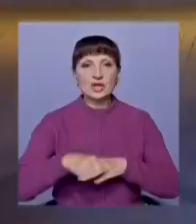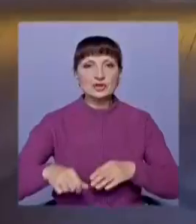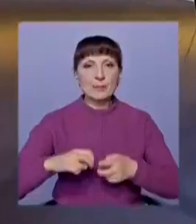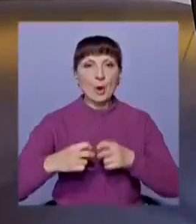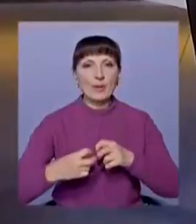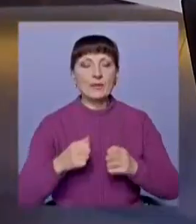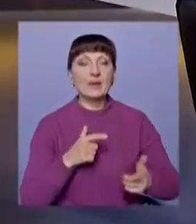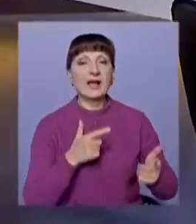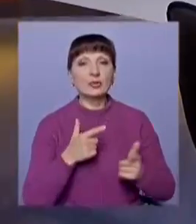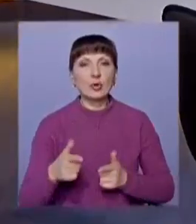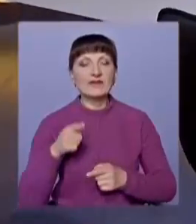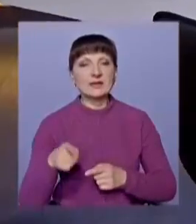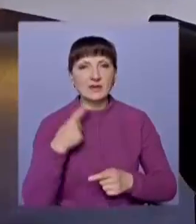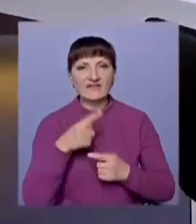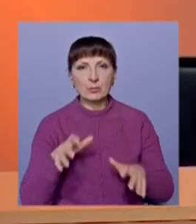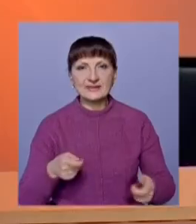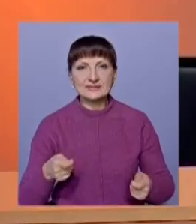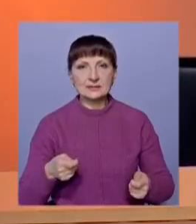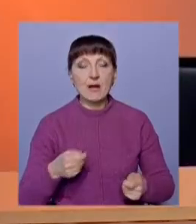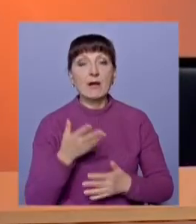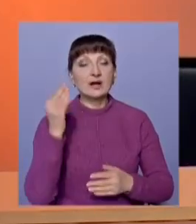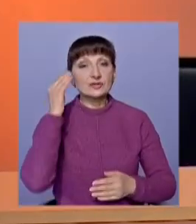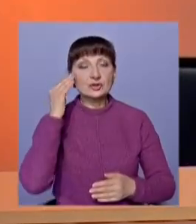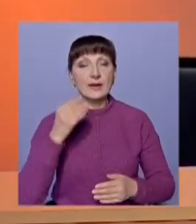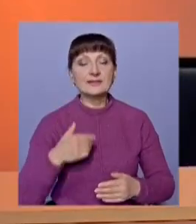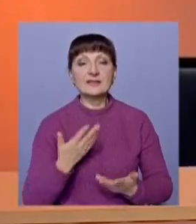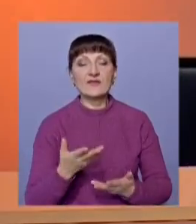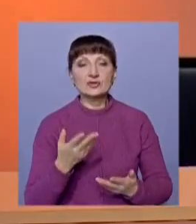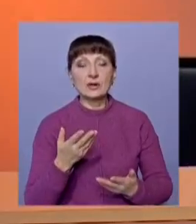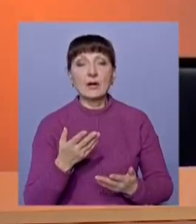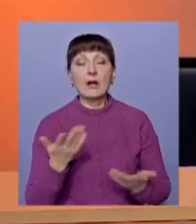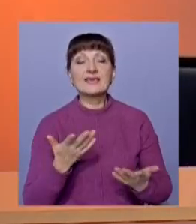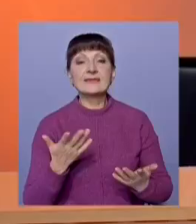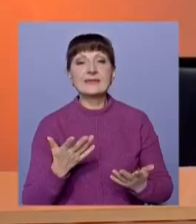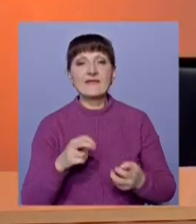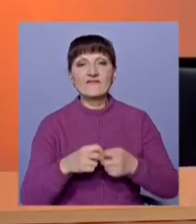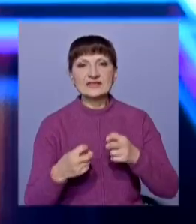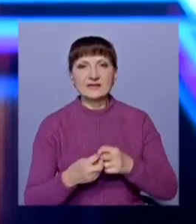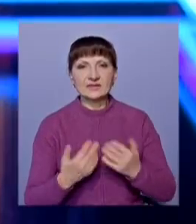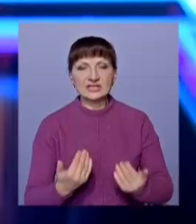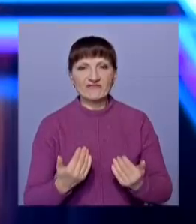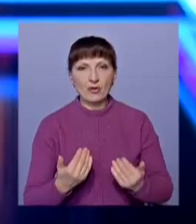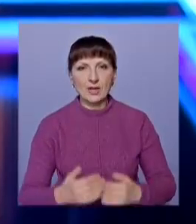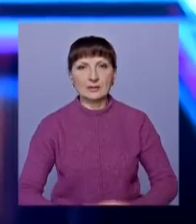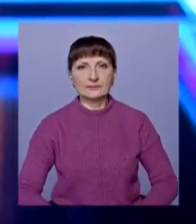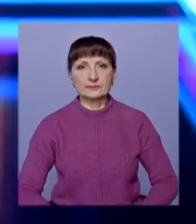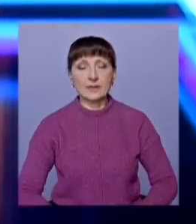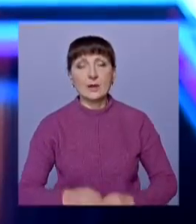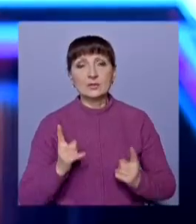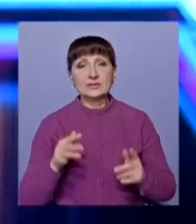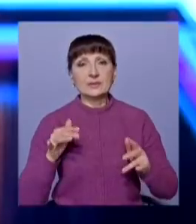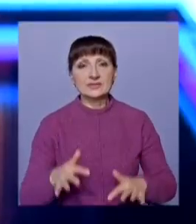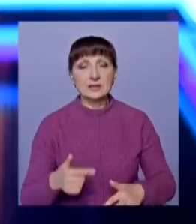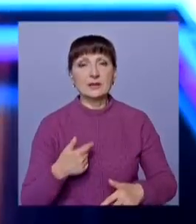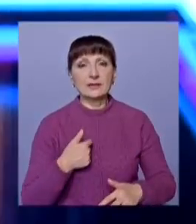и были готовы к ним», — сказал президент. Как вы считаете, на ваш взгляд, о каких вызовах идет речь на сегодня именно? Ну, на самом деле,